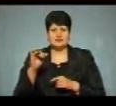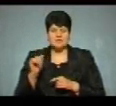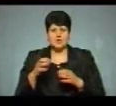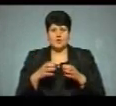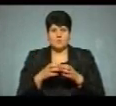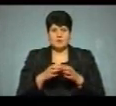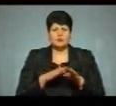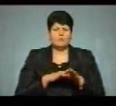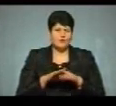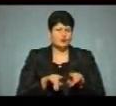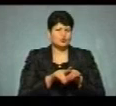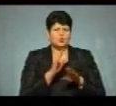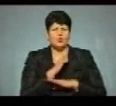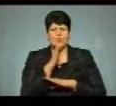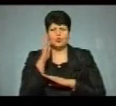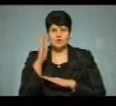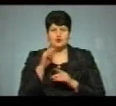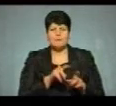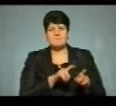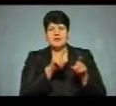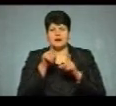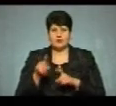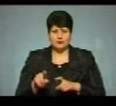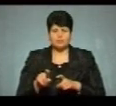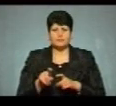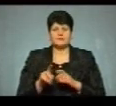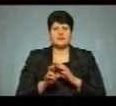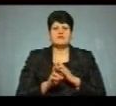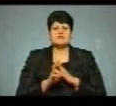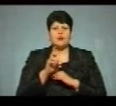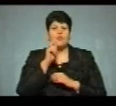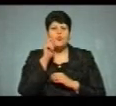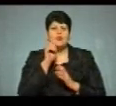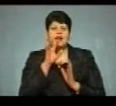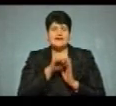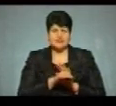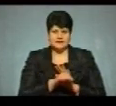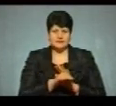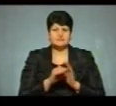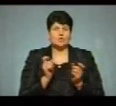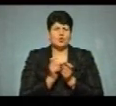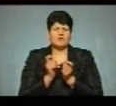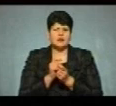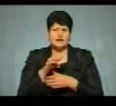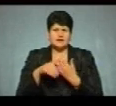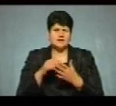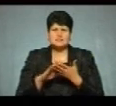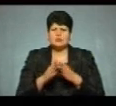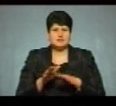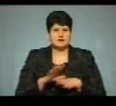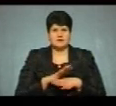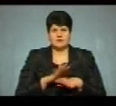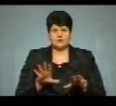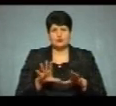повністю, майже одноголосно, переходить в помісну церкву України. Як таких конфліктних ситуацій не було, було